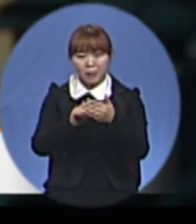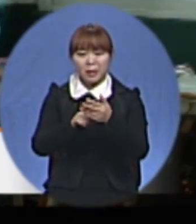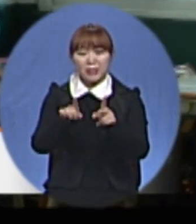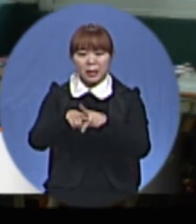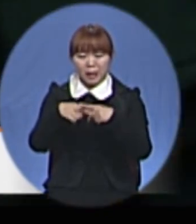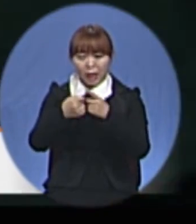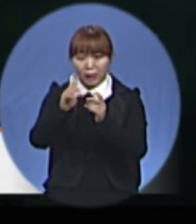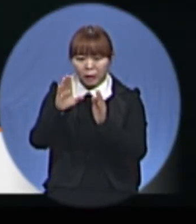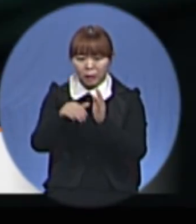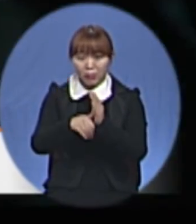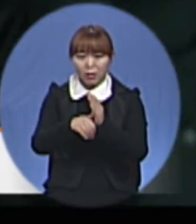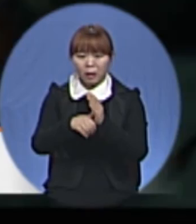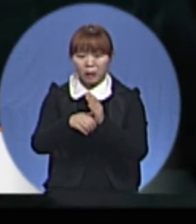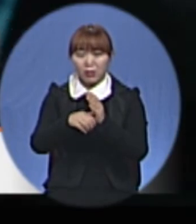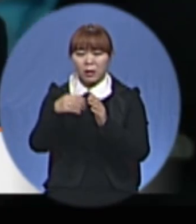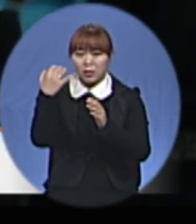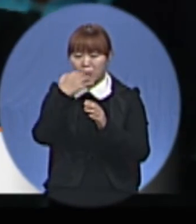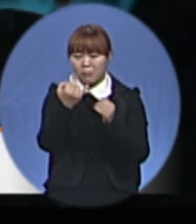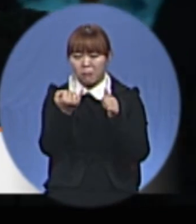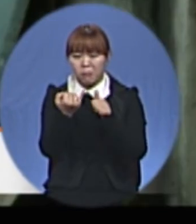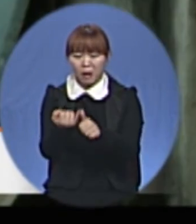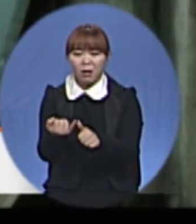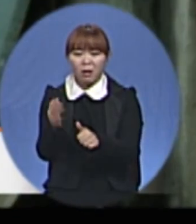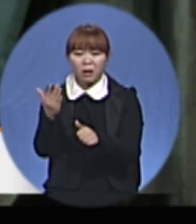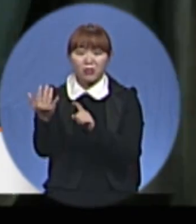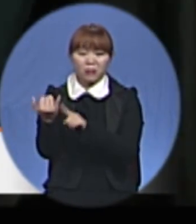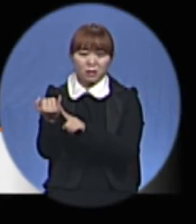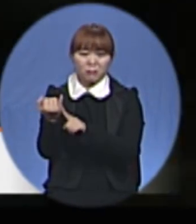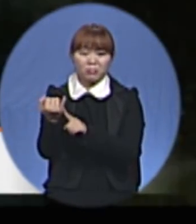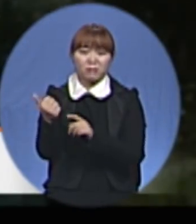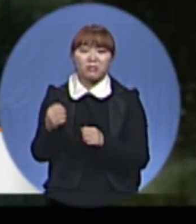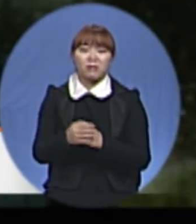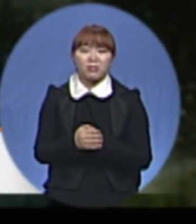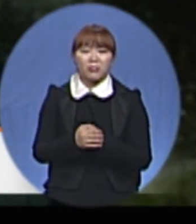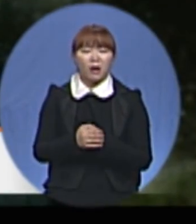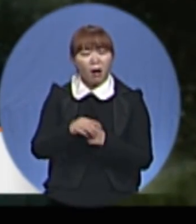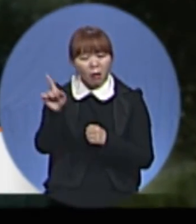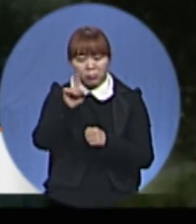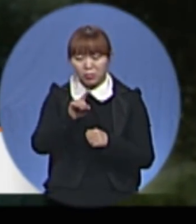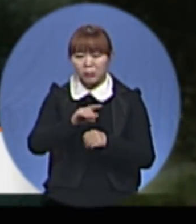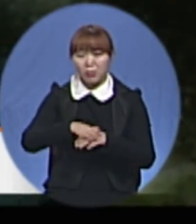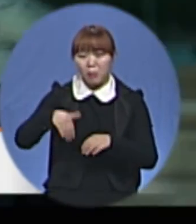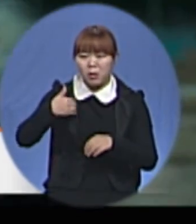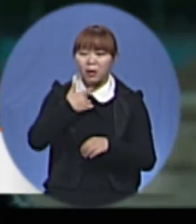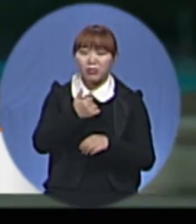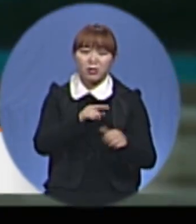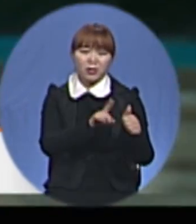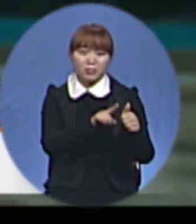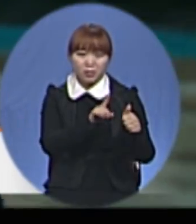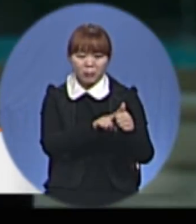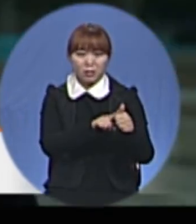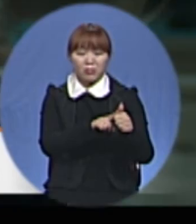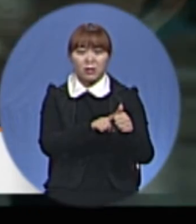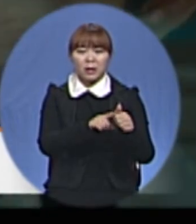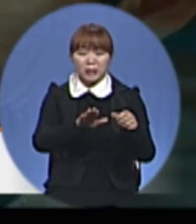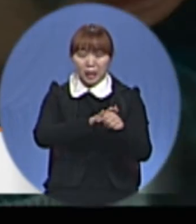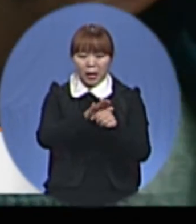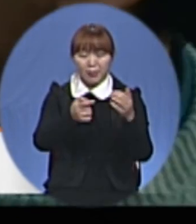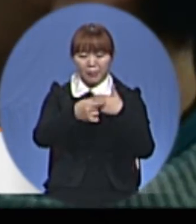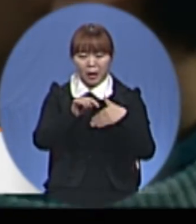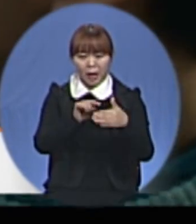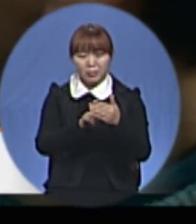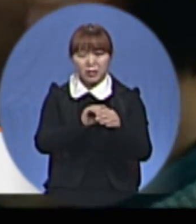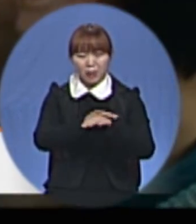열어가던 중 성폭행을 당하게 되는 소녀 예주. 아무것도 할 수 없었던 민식은 사랑이란